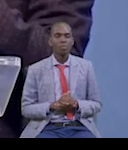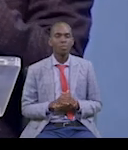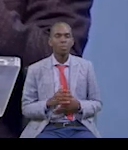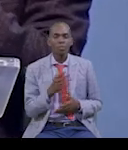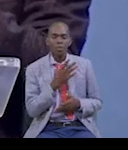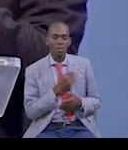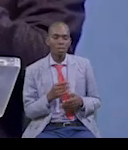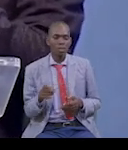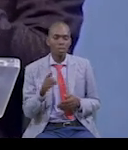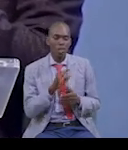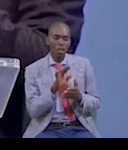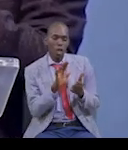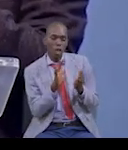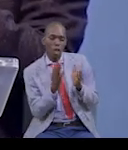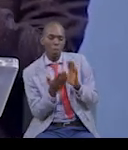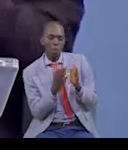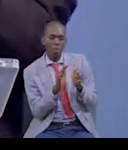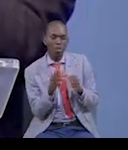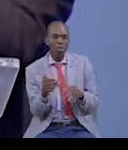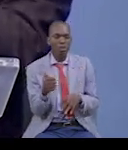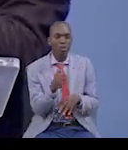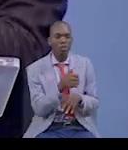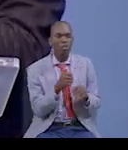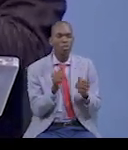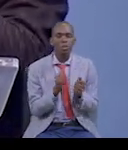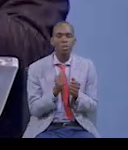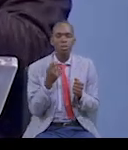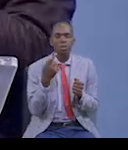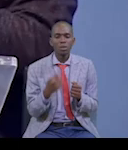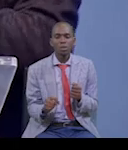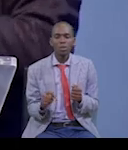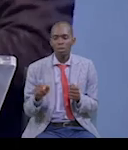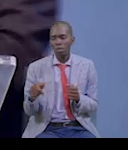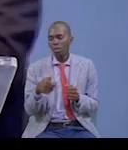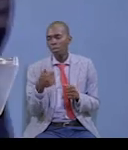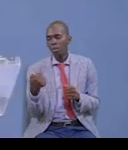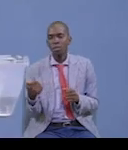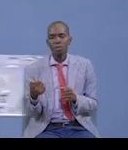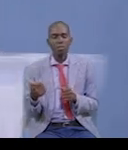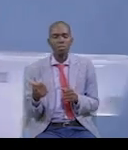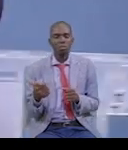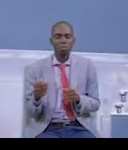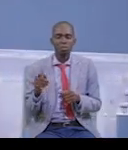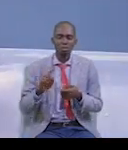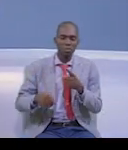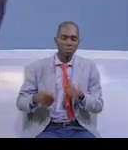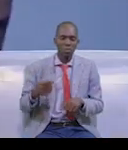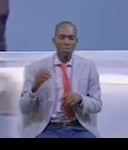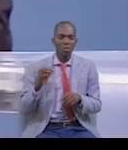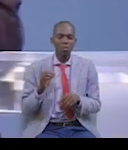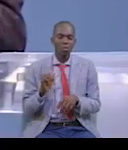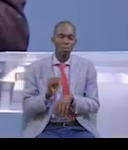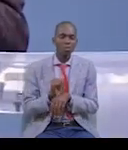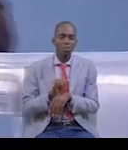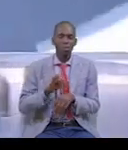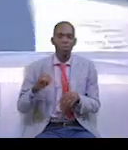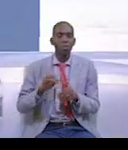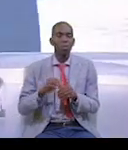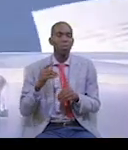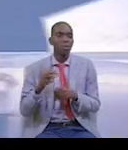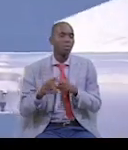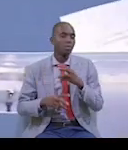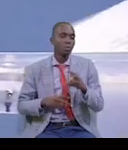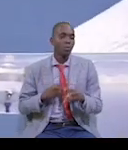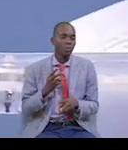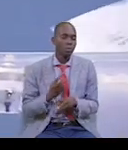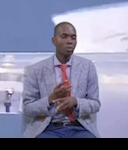compare themselves with their colleagues in the world. అలాగే లోకములో ఉన్న వారి సహోద్యోగులతో పోల్చి చూస్తారు. And